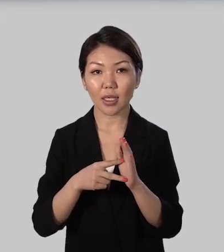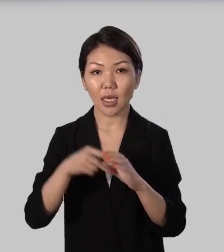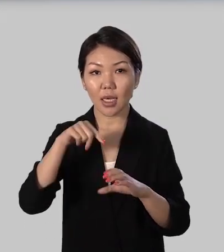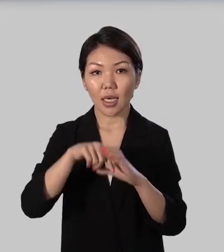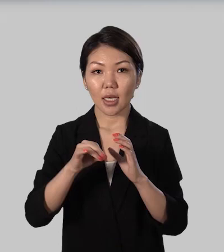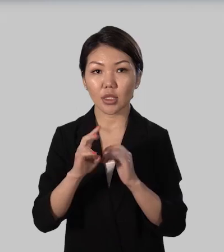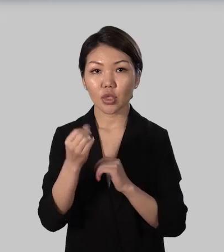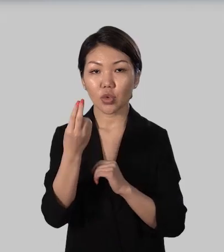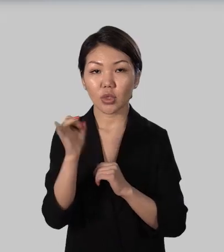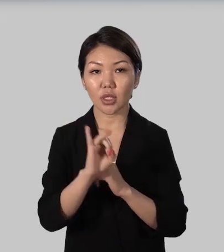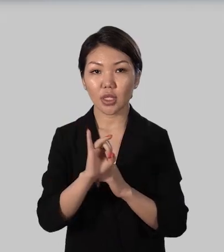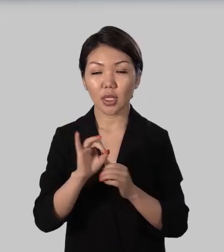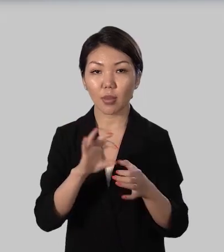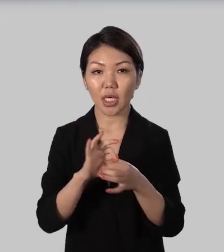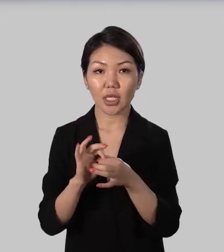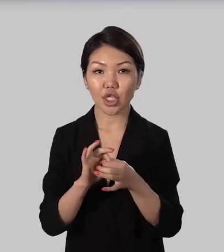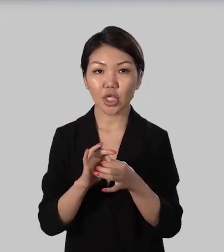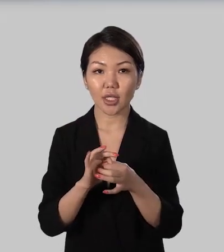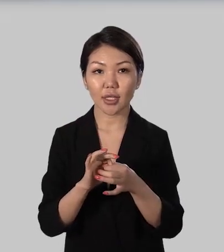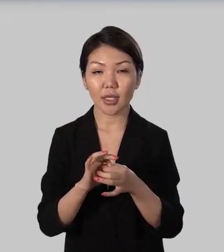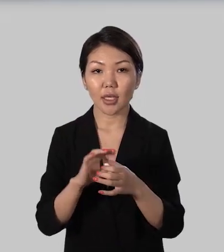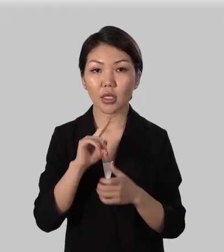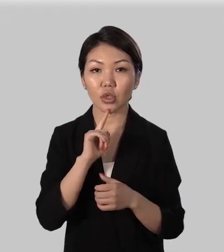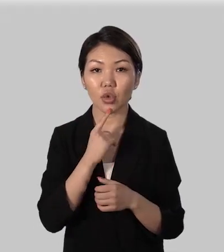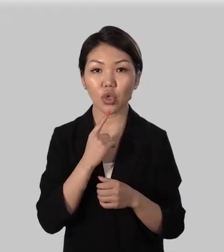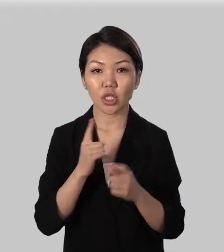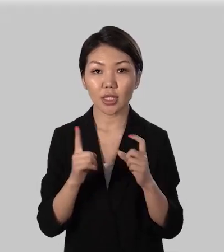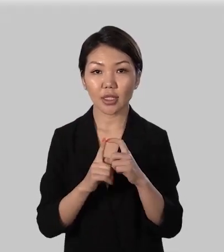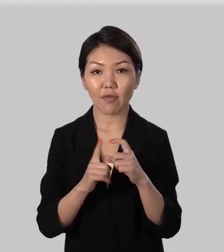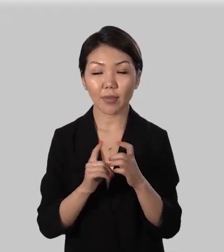предложений необычные сложные слова